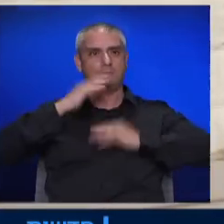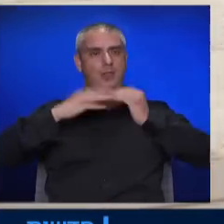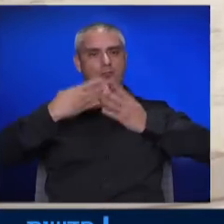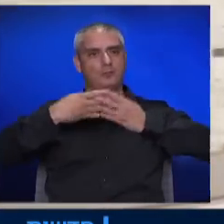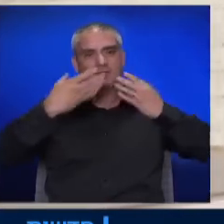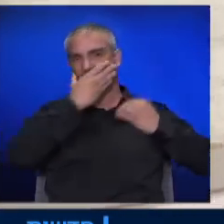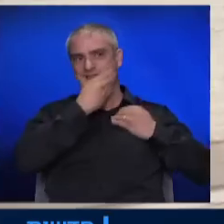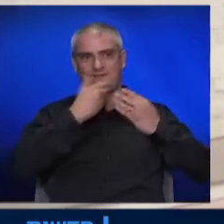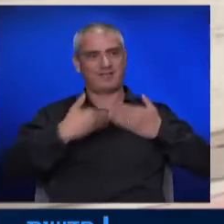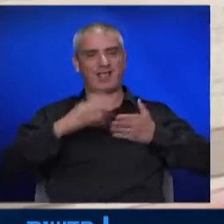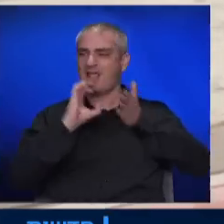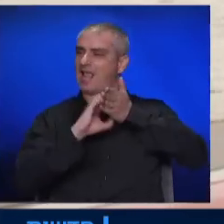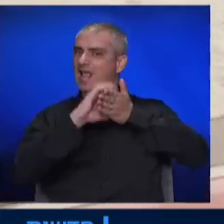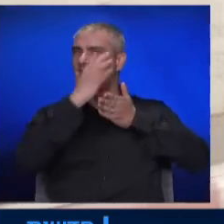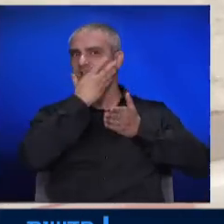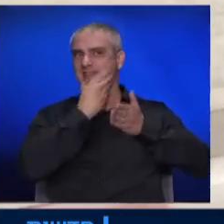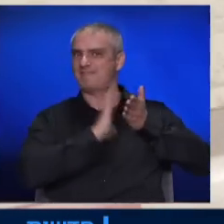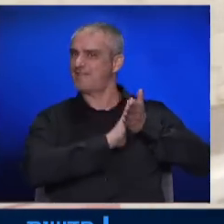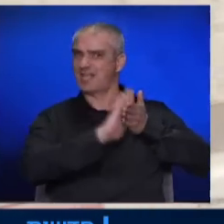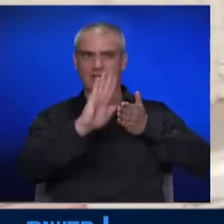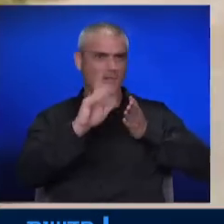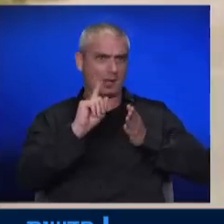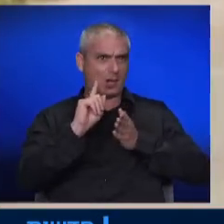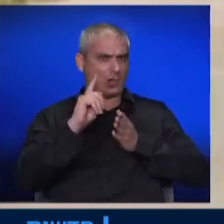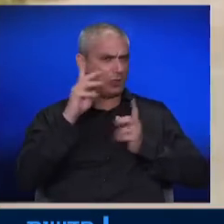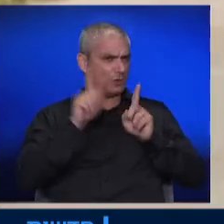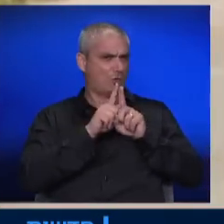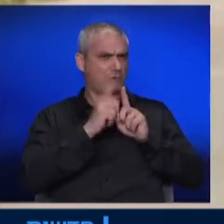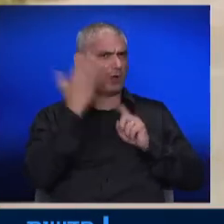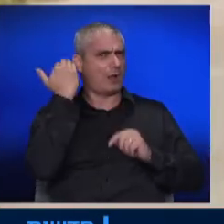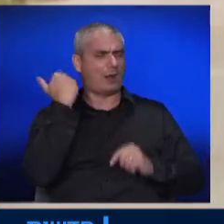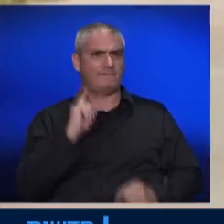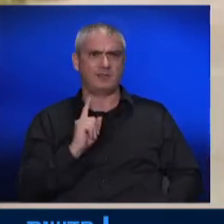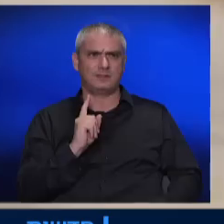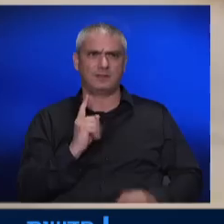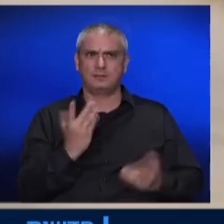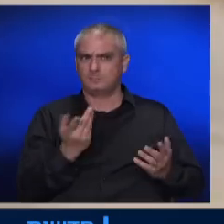אבן ירושלמית. לא משהו שמזכיר את מה שהיה לפני כן. הנה